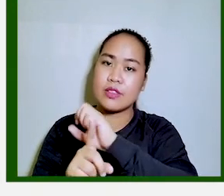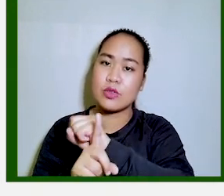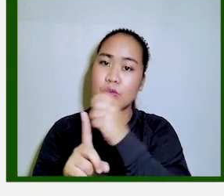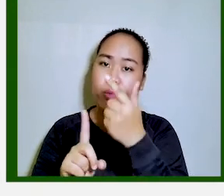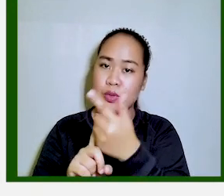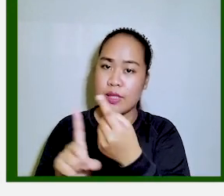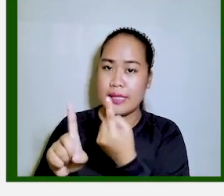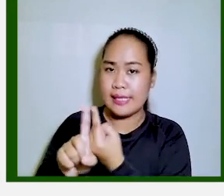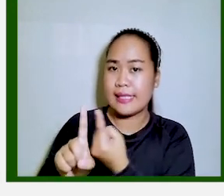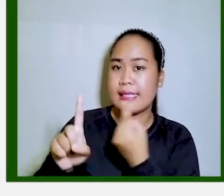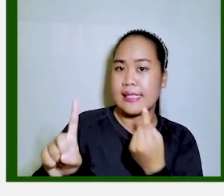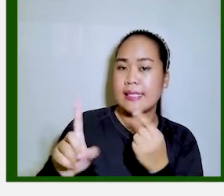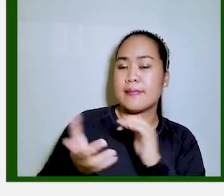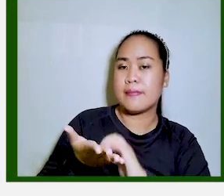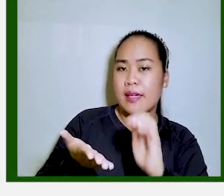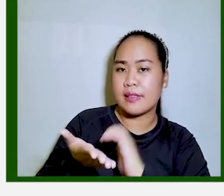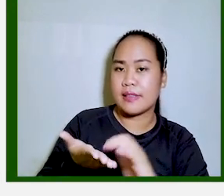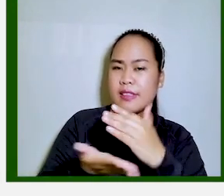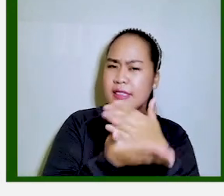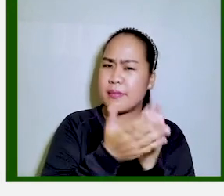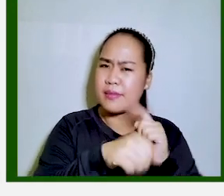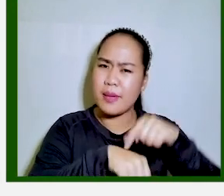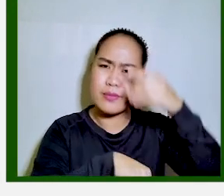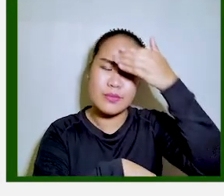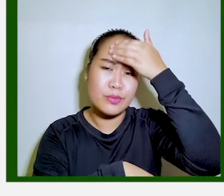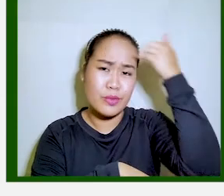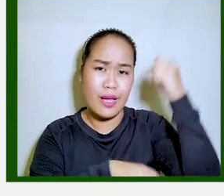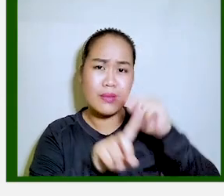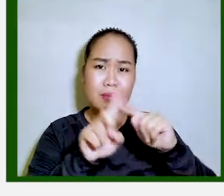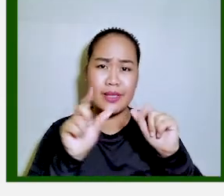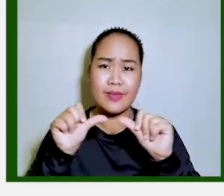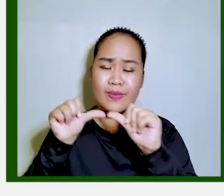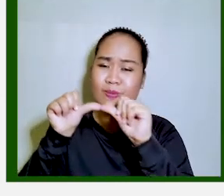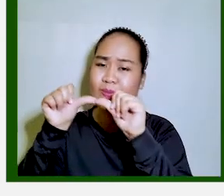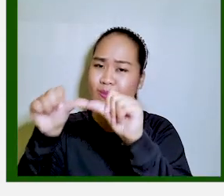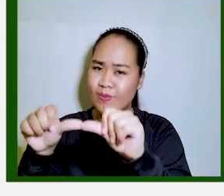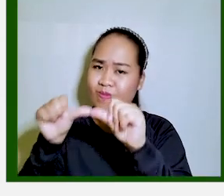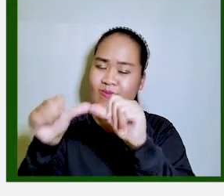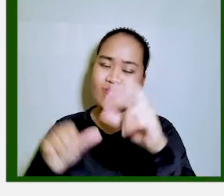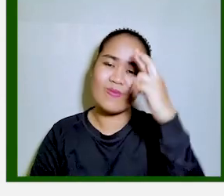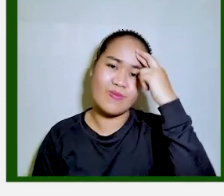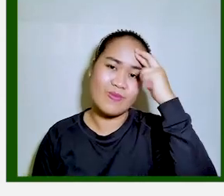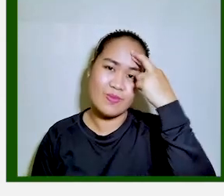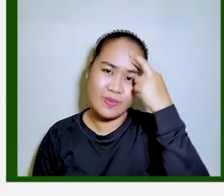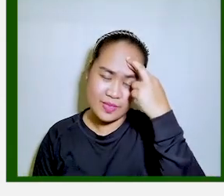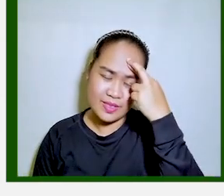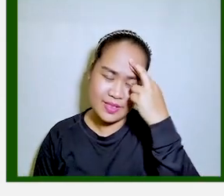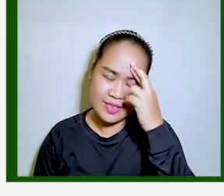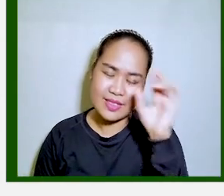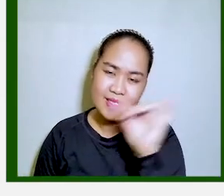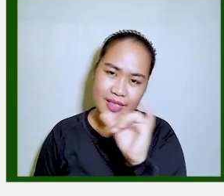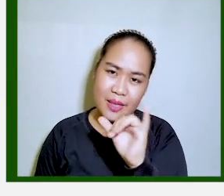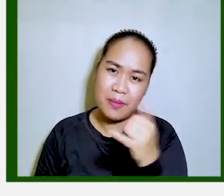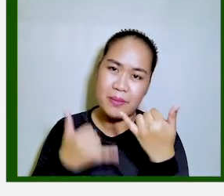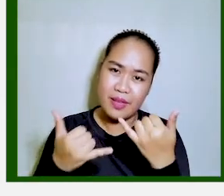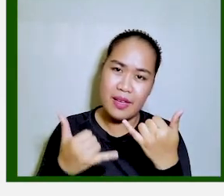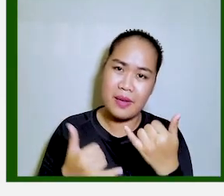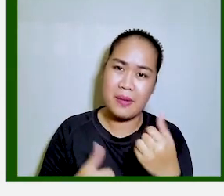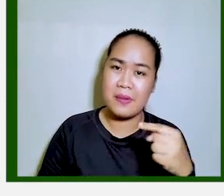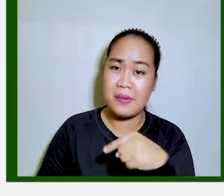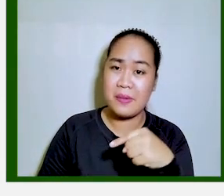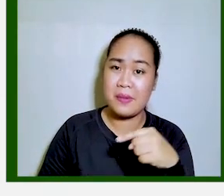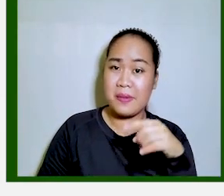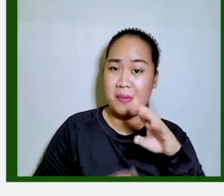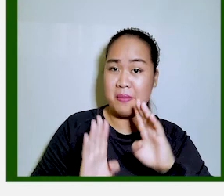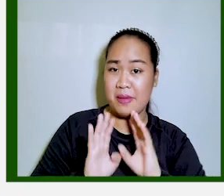nakakalimutan yan. Pero patuloy ho natin ipapaalala yan. No? Sa totoo nga lang, no, kamukha ho yan dito sa ating barangay, natatanong